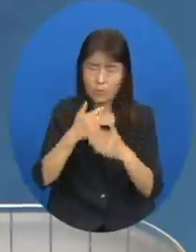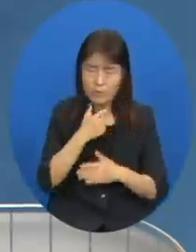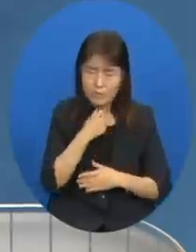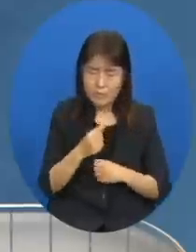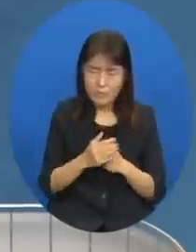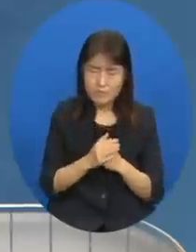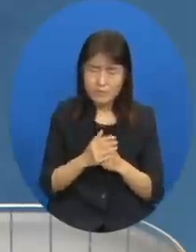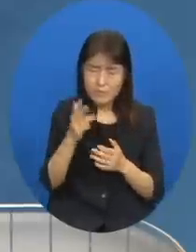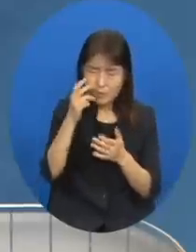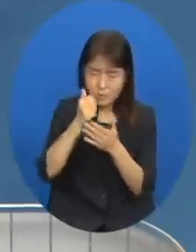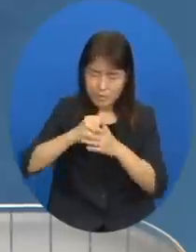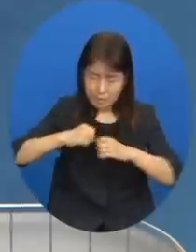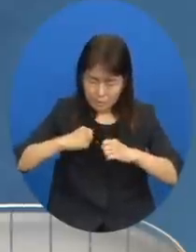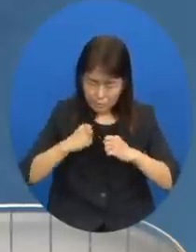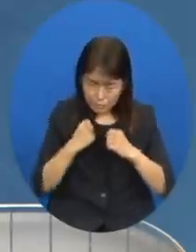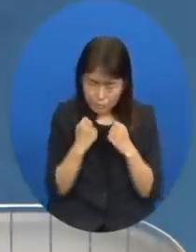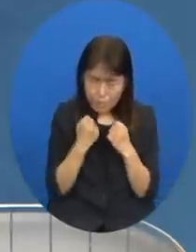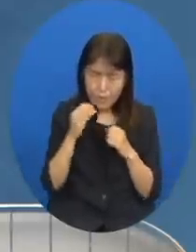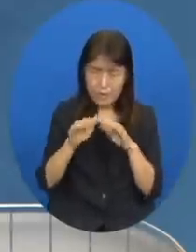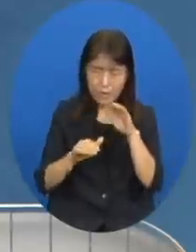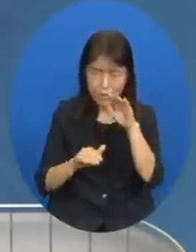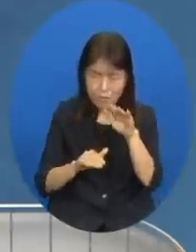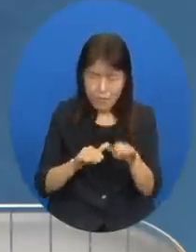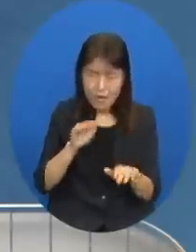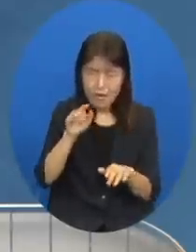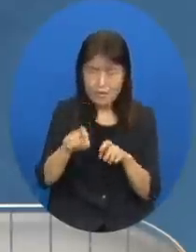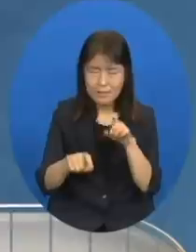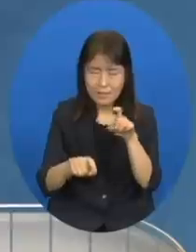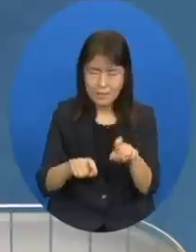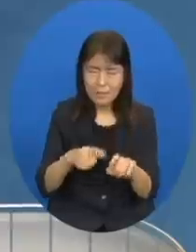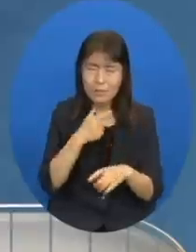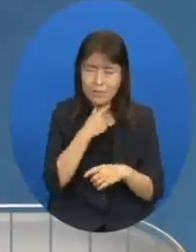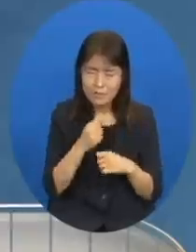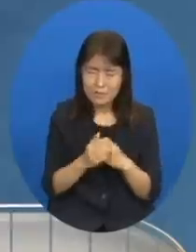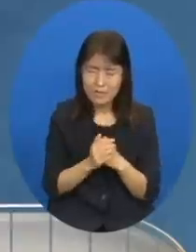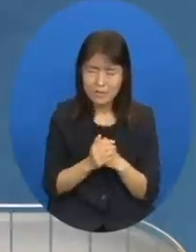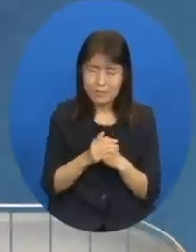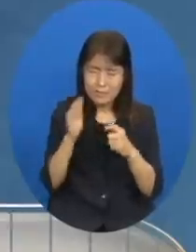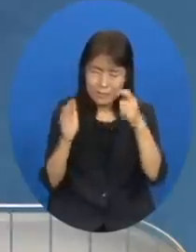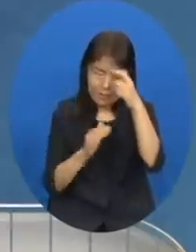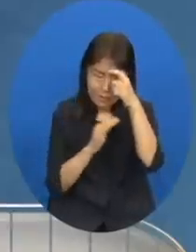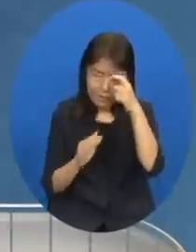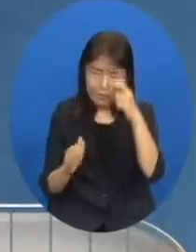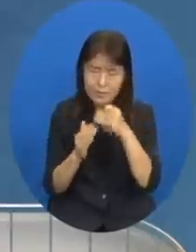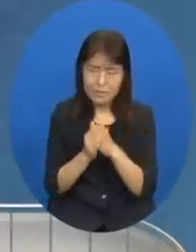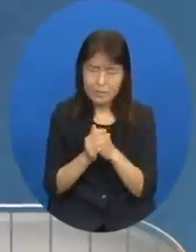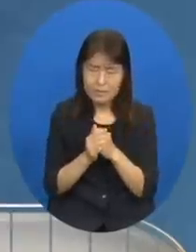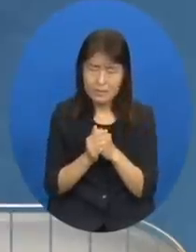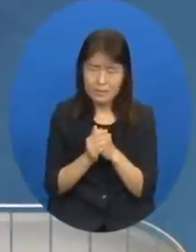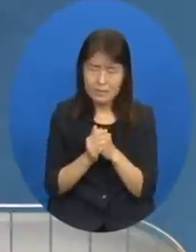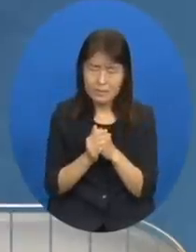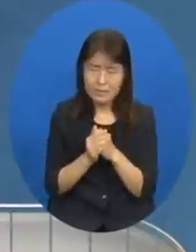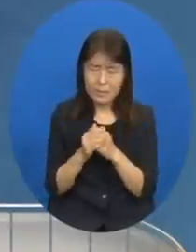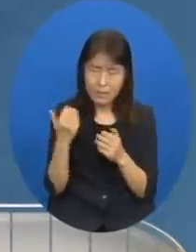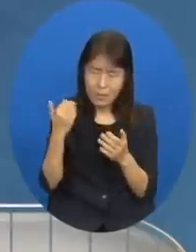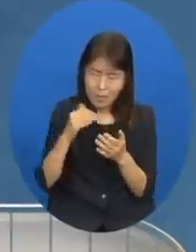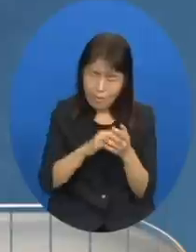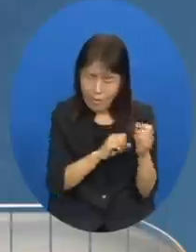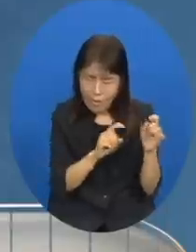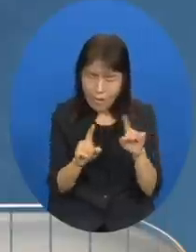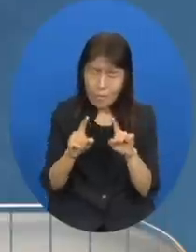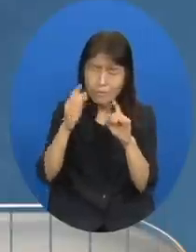주님께 순종하는 걸음만 내딛기를 원합니다 성도들이 다시 힘을 얻고 일어나게 하여